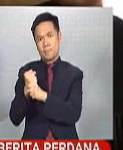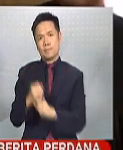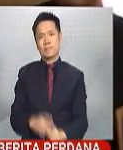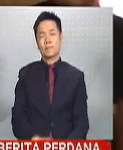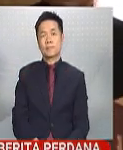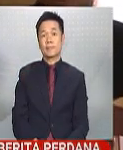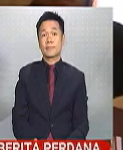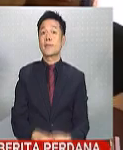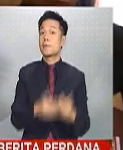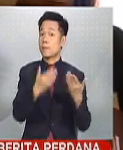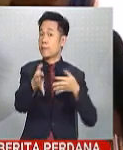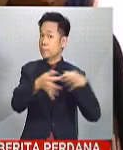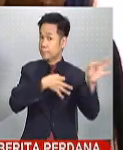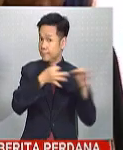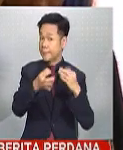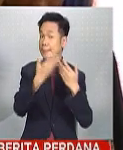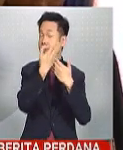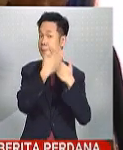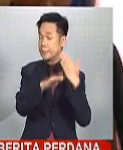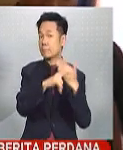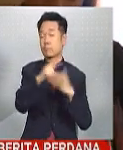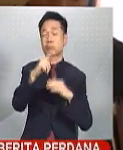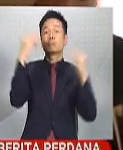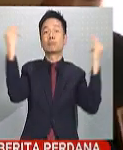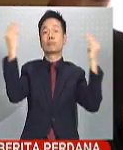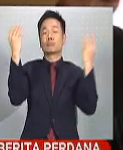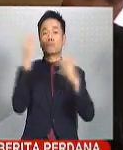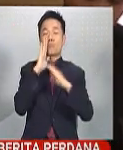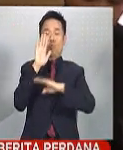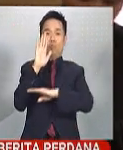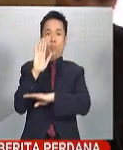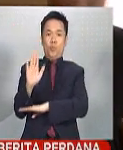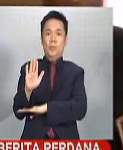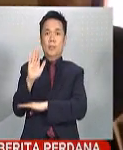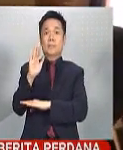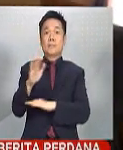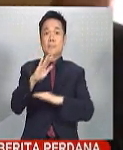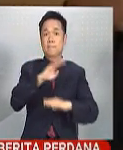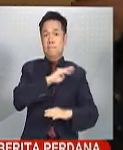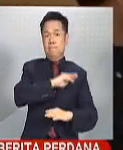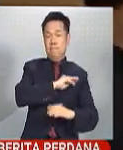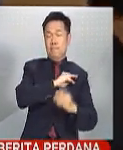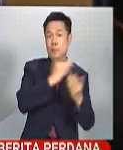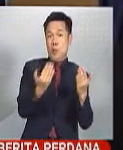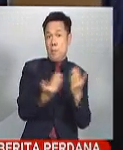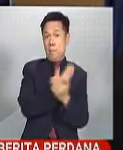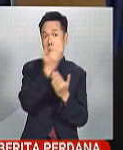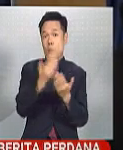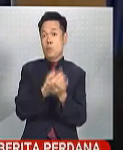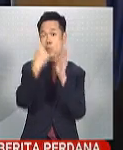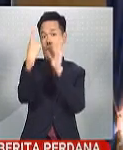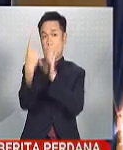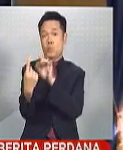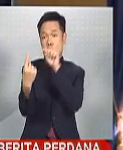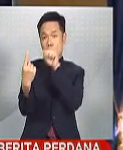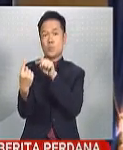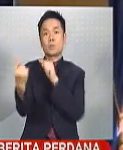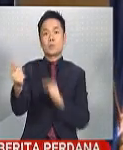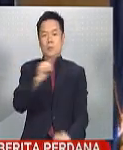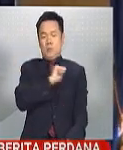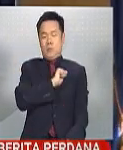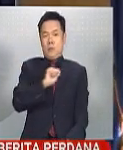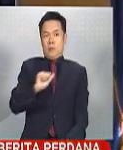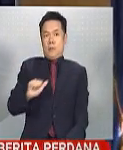Beliau berkata demikian selepas istiadat mengangkat sumpah jawatan Menteri Kabinet baharu berlangsung di hadapan Yang di-Pertuan Agong